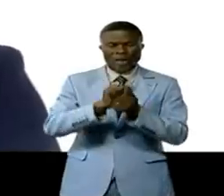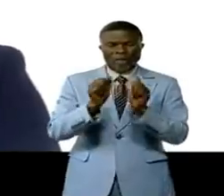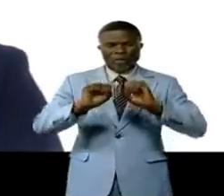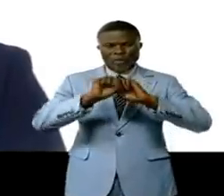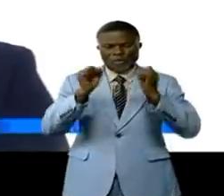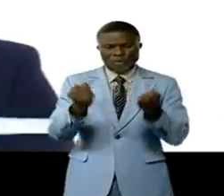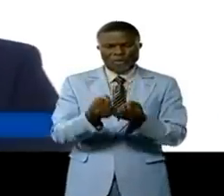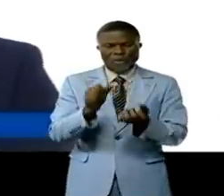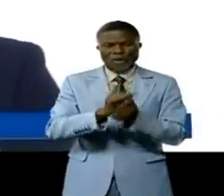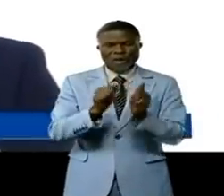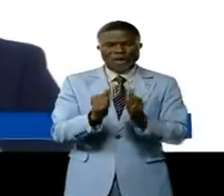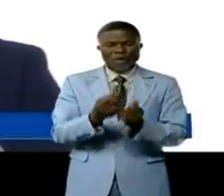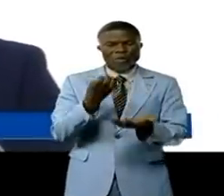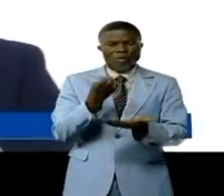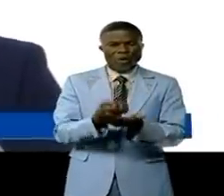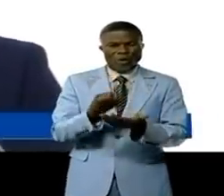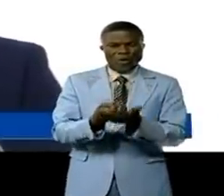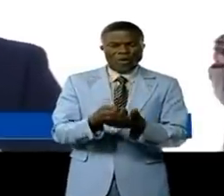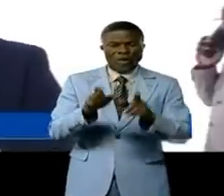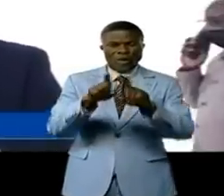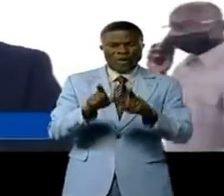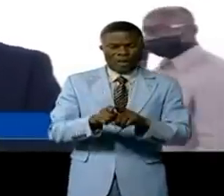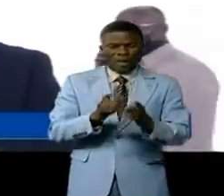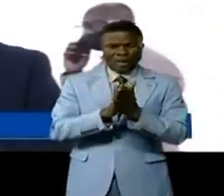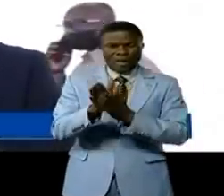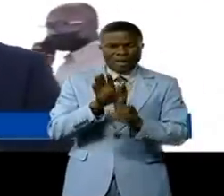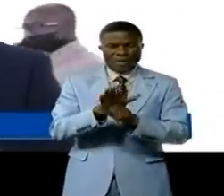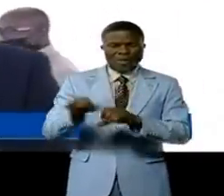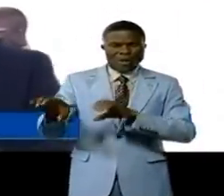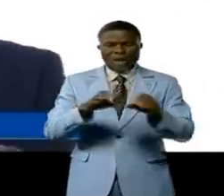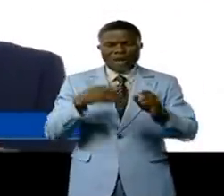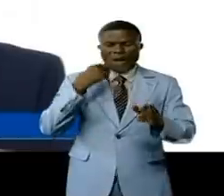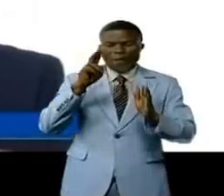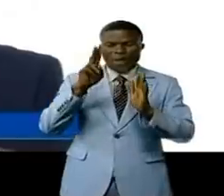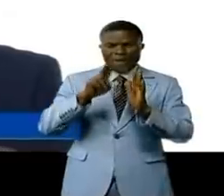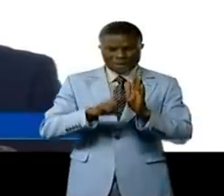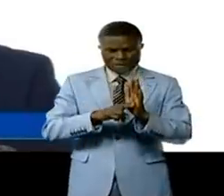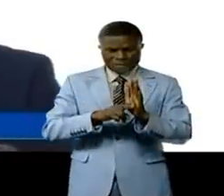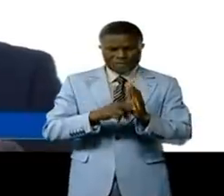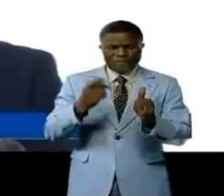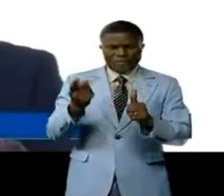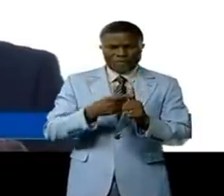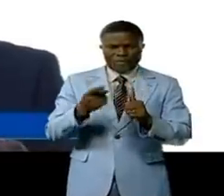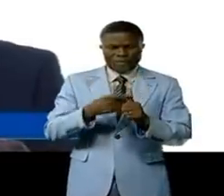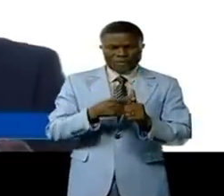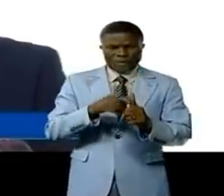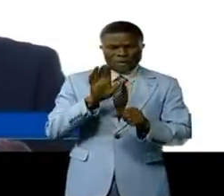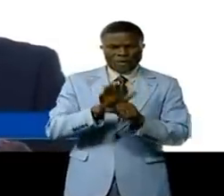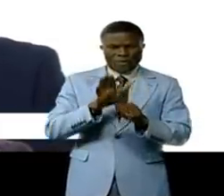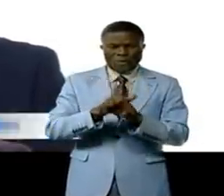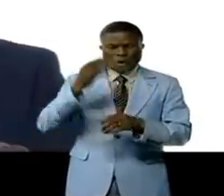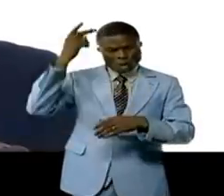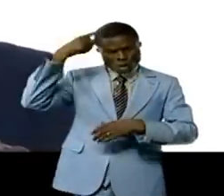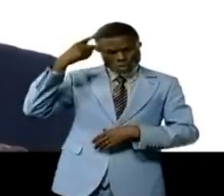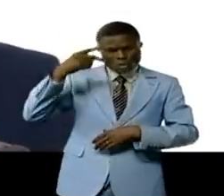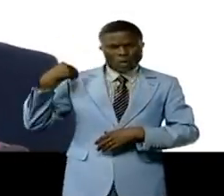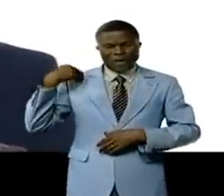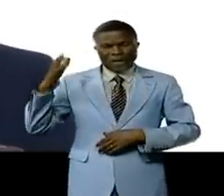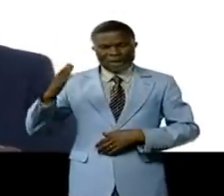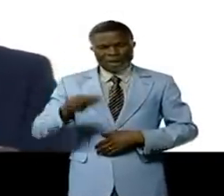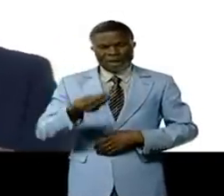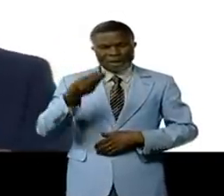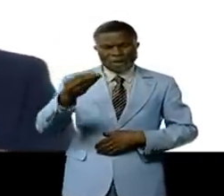les questions économiques, et surtout un accent sur l'activité parlementaire. Il faudrait qu'il y ait beaucoup plus de politiques publiques qui